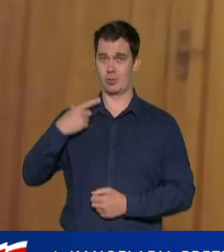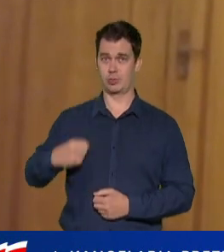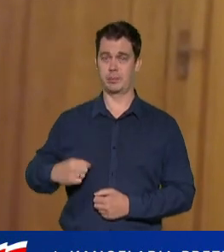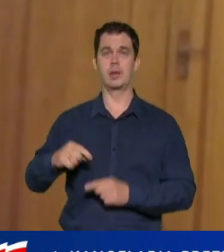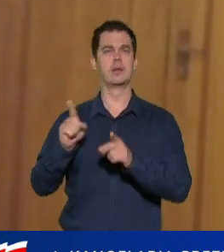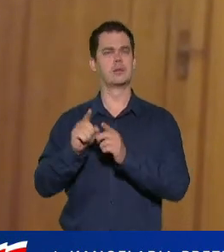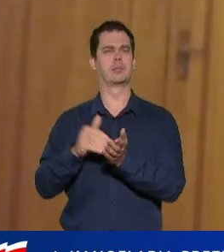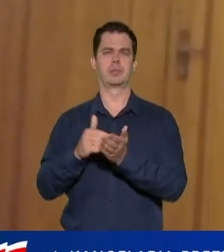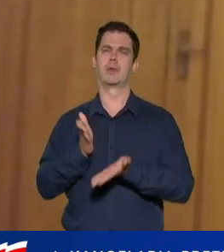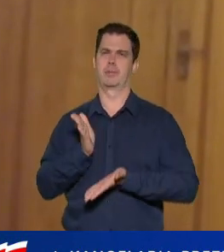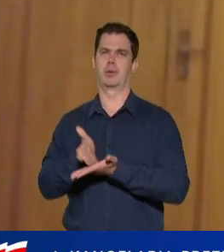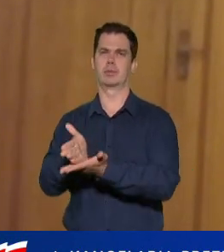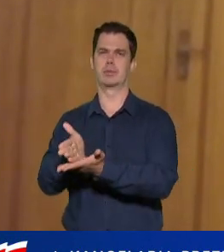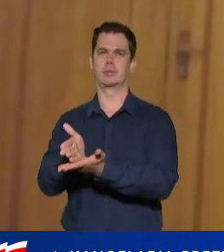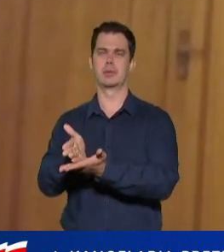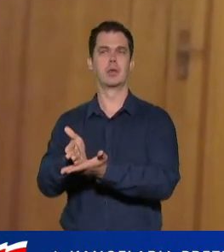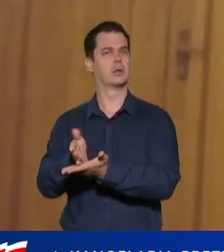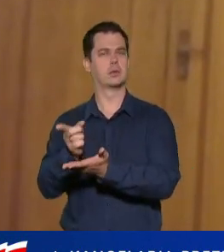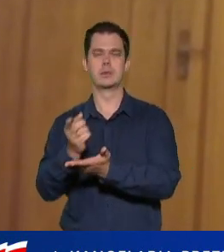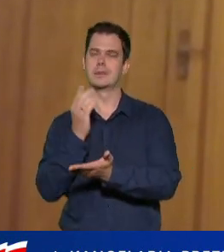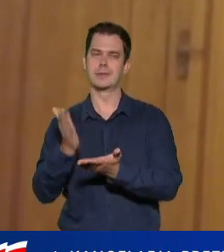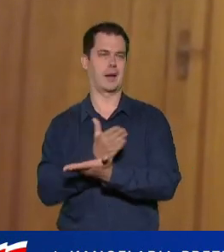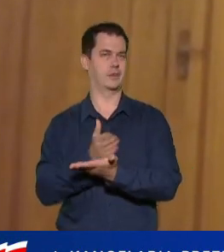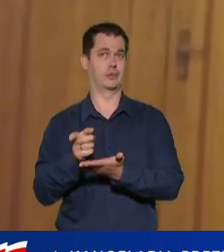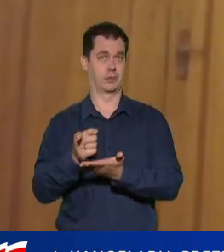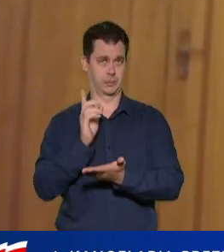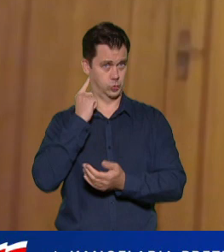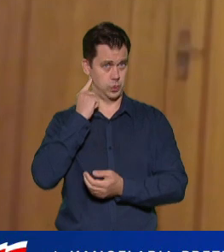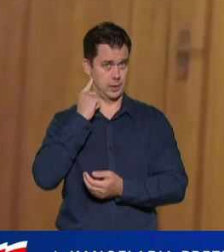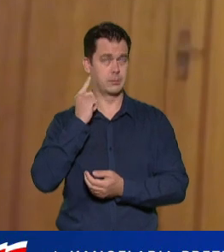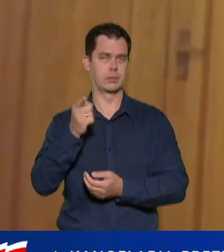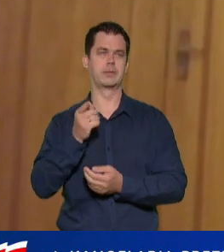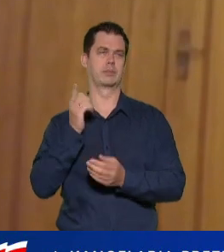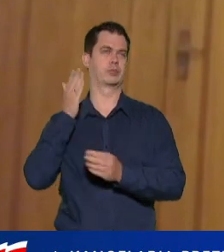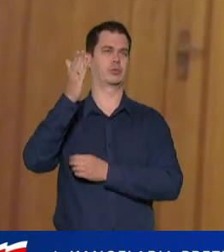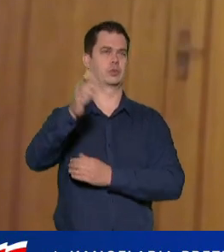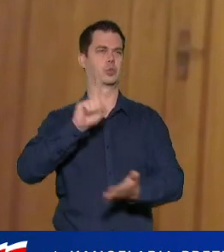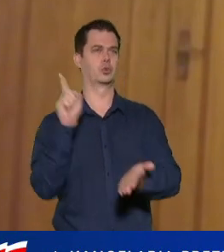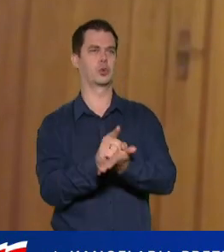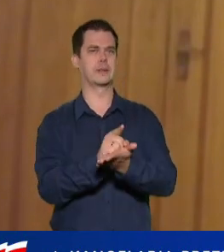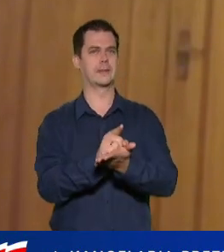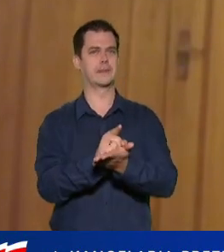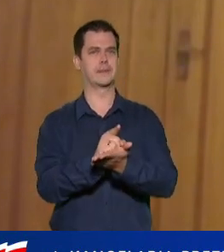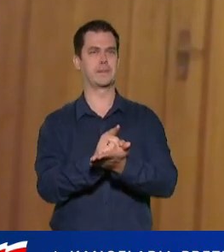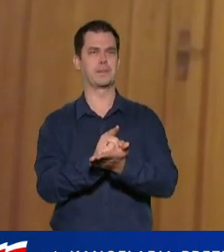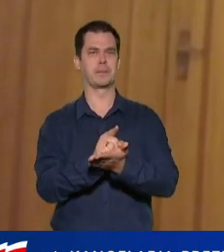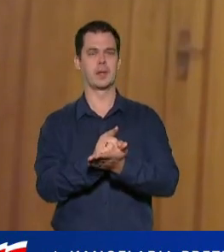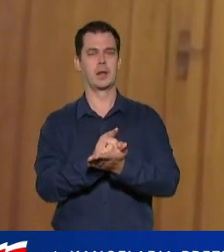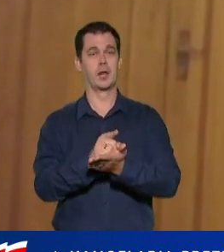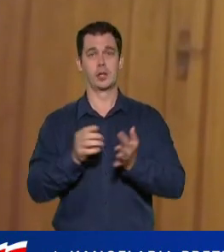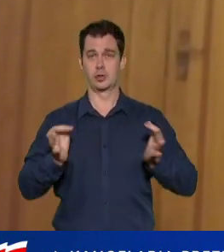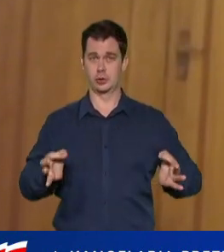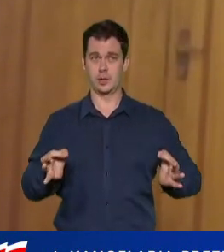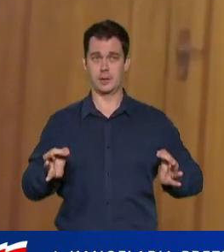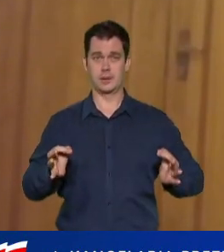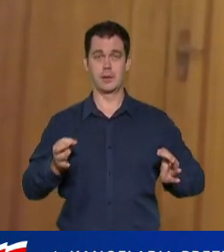ludzi starszych będzie decydowała o sukcesie naszych działań. To, w jakim miejscu dzisiaj